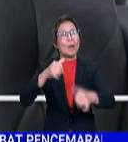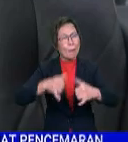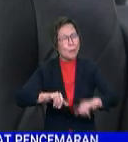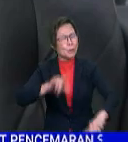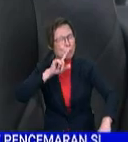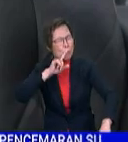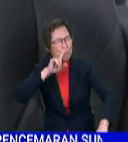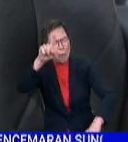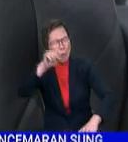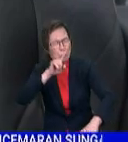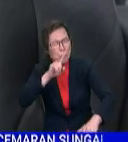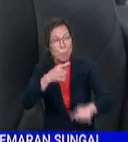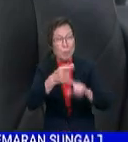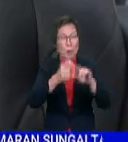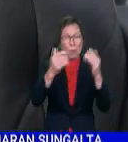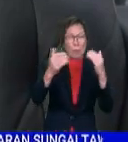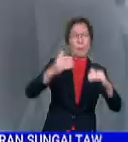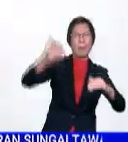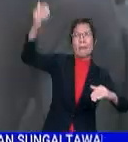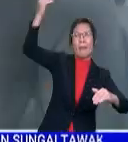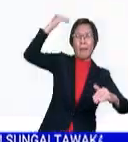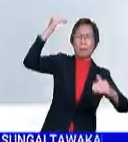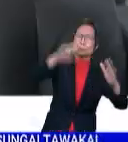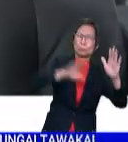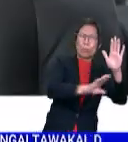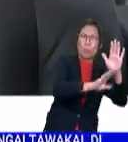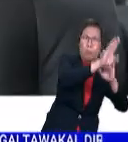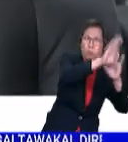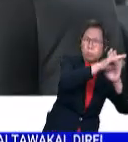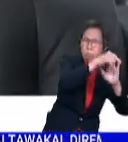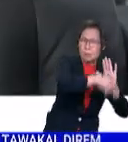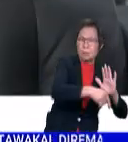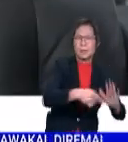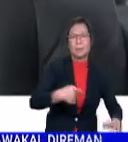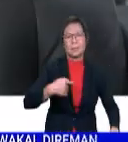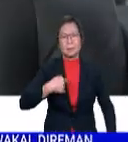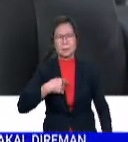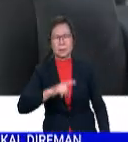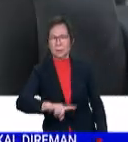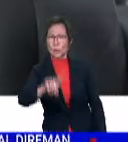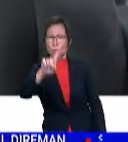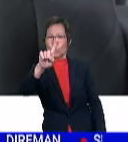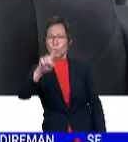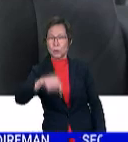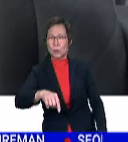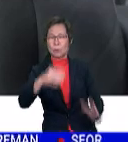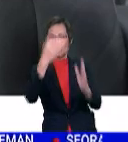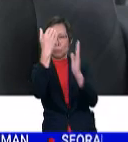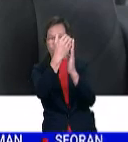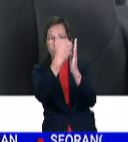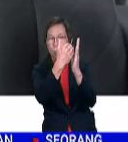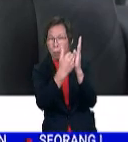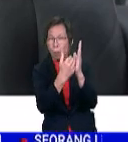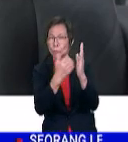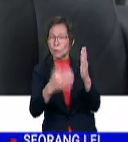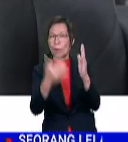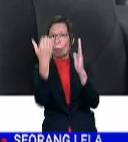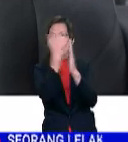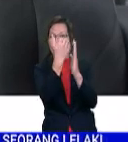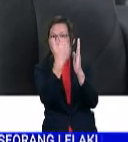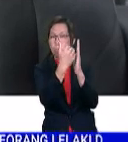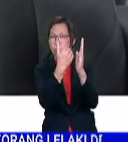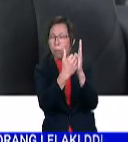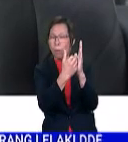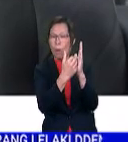pure daripada kampungan tempat lain yang mana telah didevelop. Salah satunya yang saya rasa dan disenaraikan dalam buku